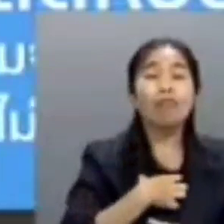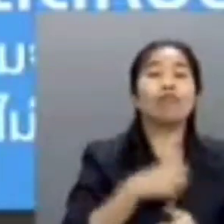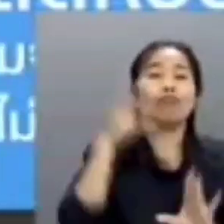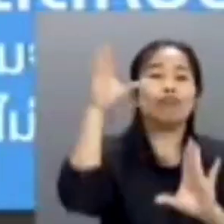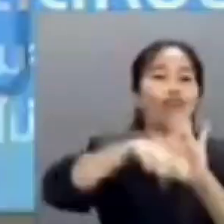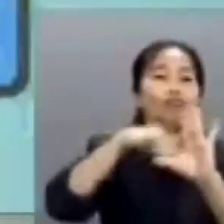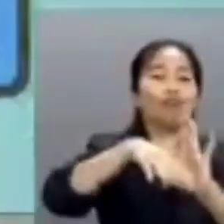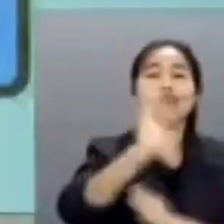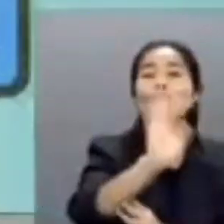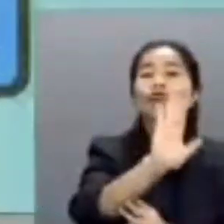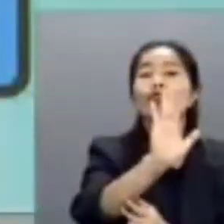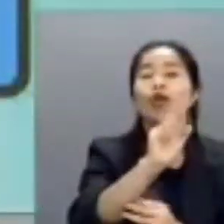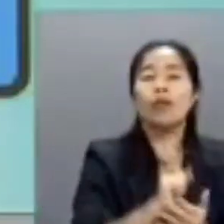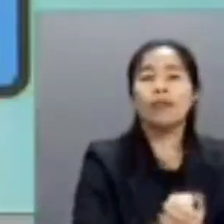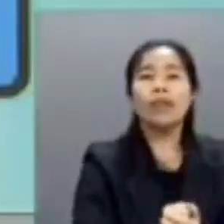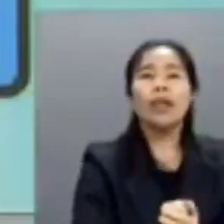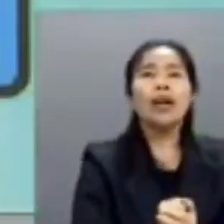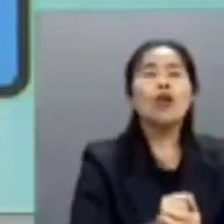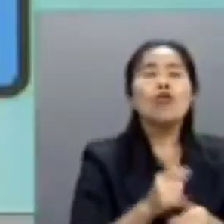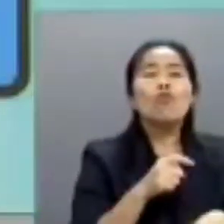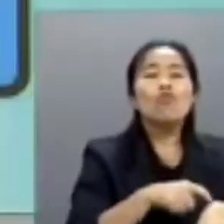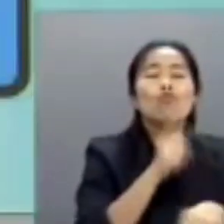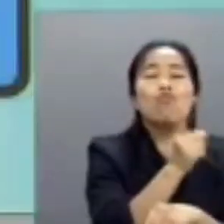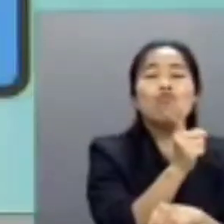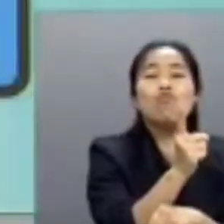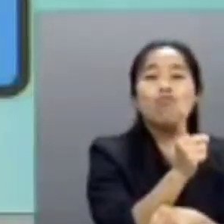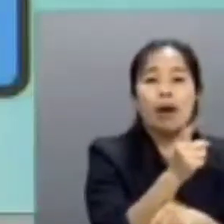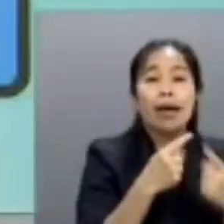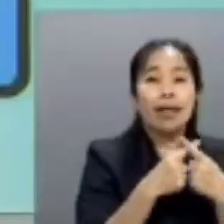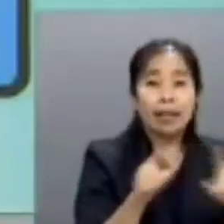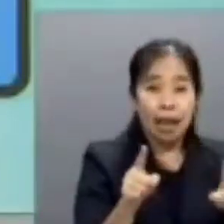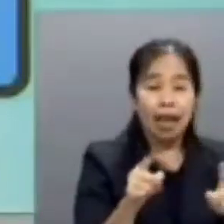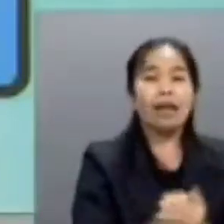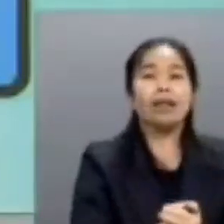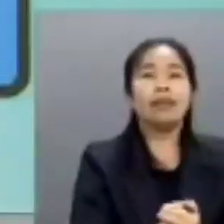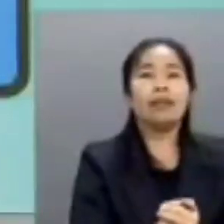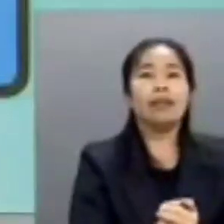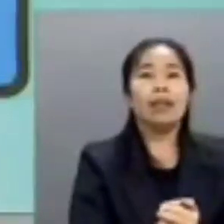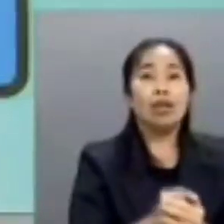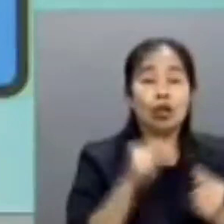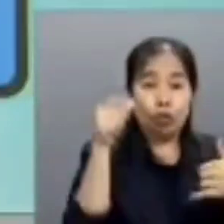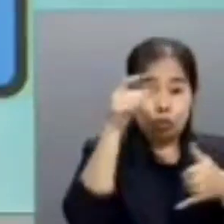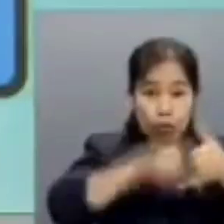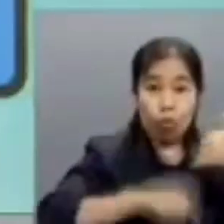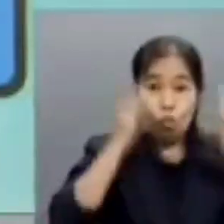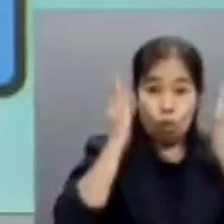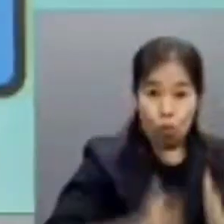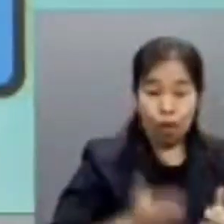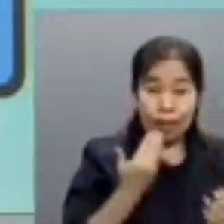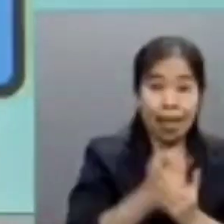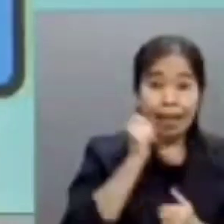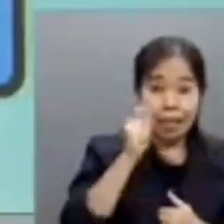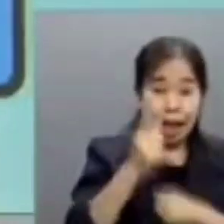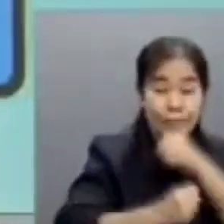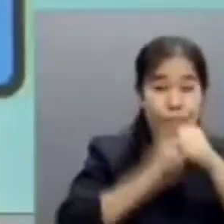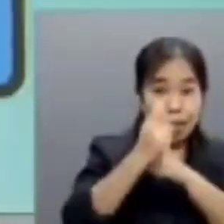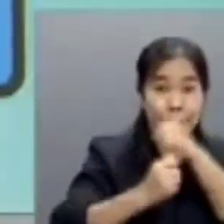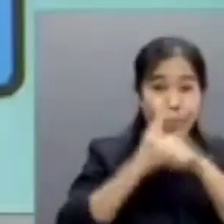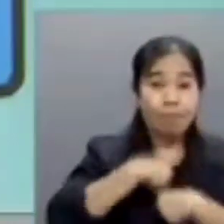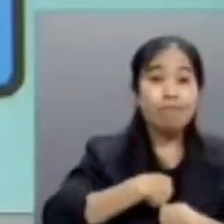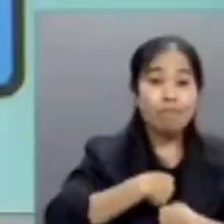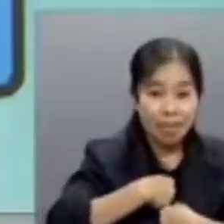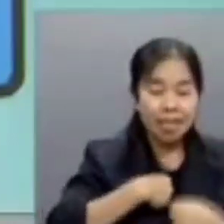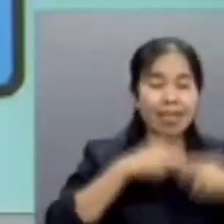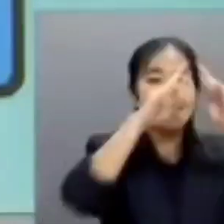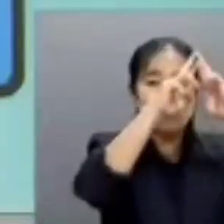รู้จักรายได้สุทธิของตัวเองก่อนที่จะชอปหวังลดหย่อนภาษีจากชอบดีมีคืนสิ่งแรกที่ต้องรู้คือร